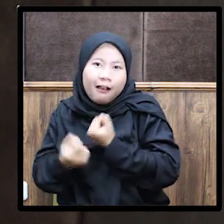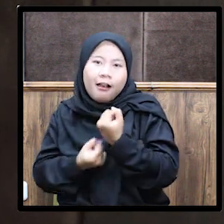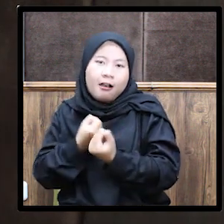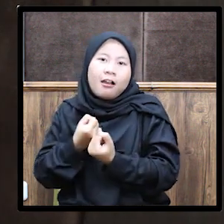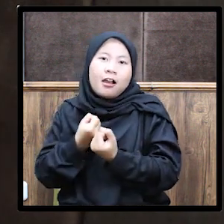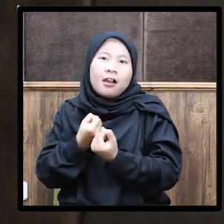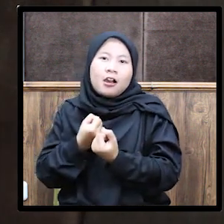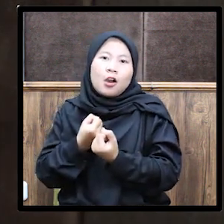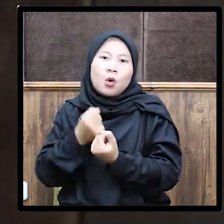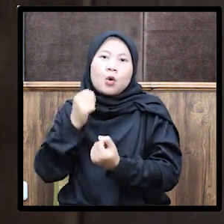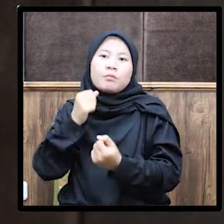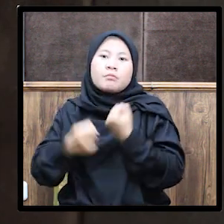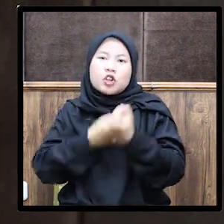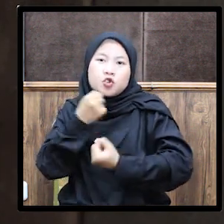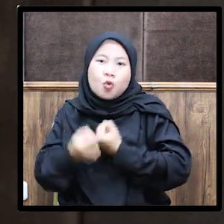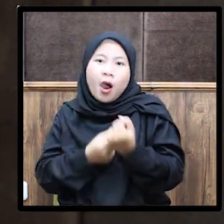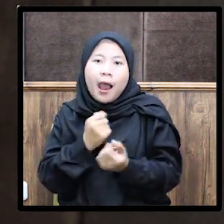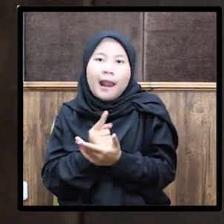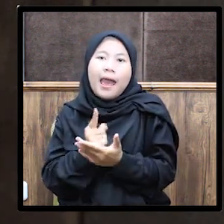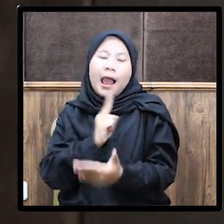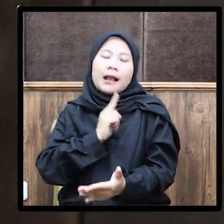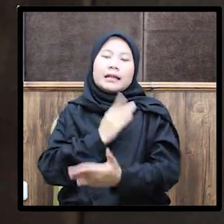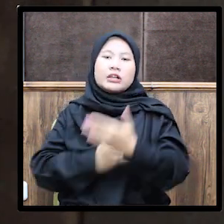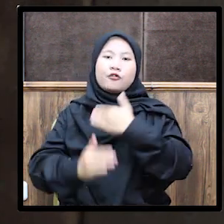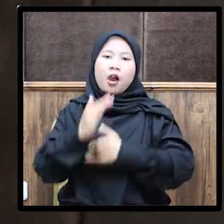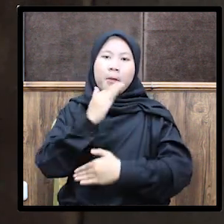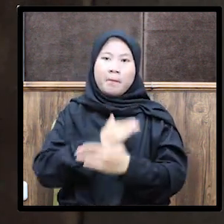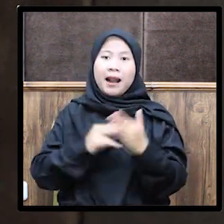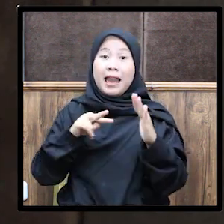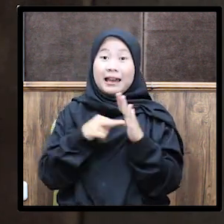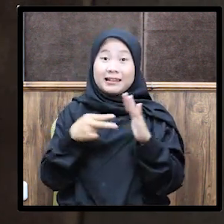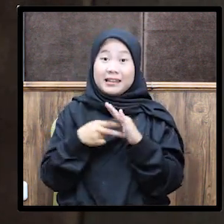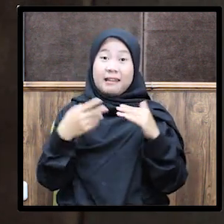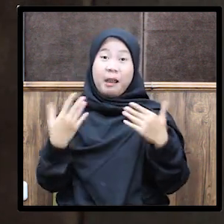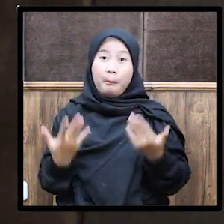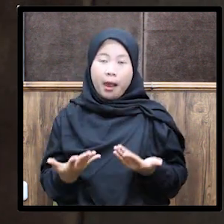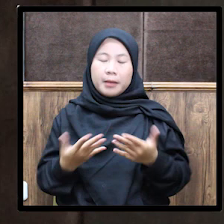hak difabel gitu. Artinya